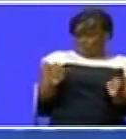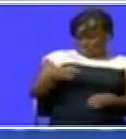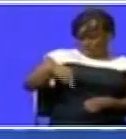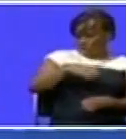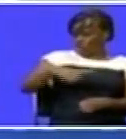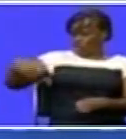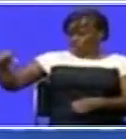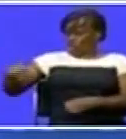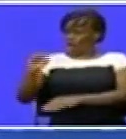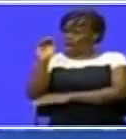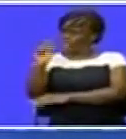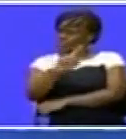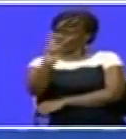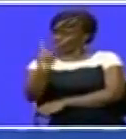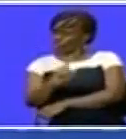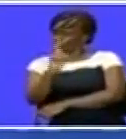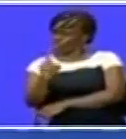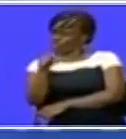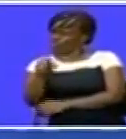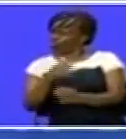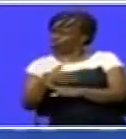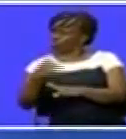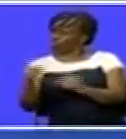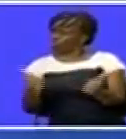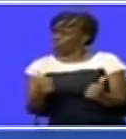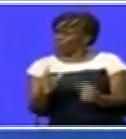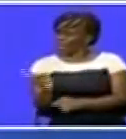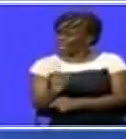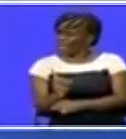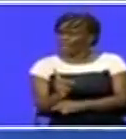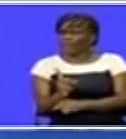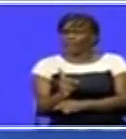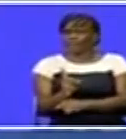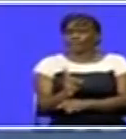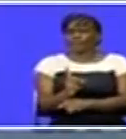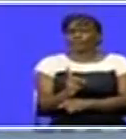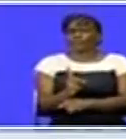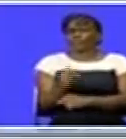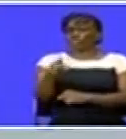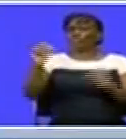sisi kule tukawauliza maswali, mutaondoka lini. We cannot